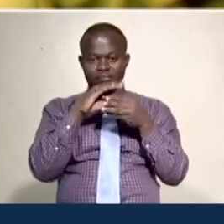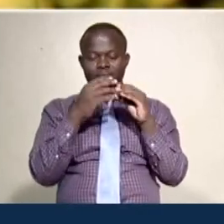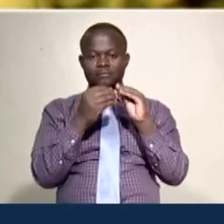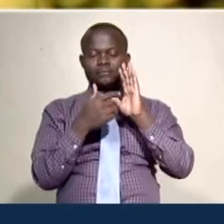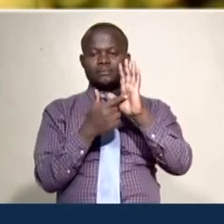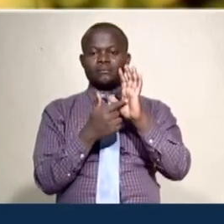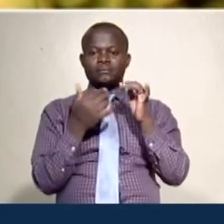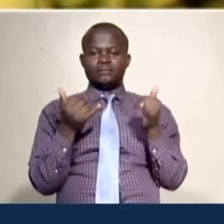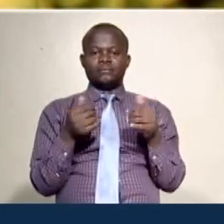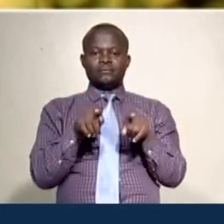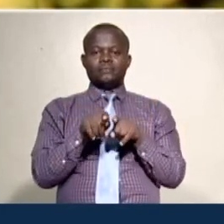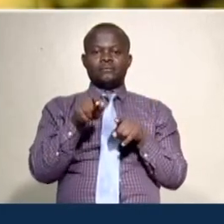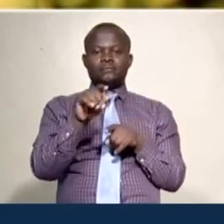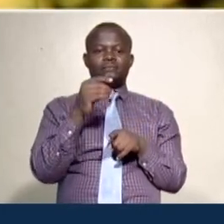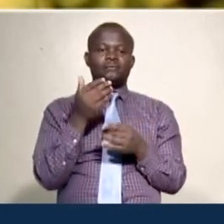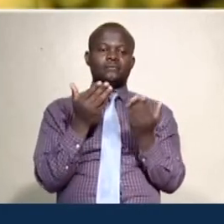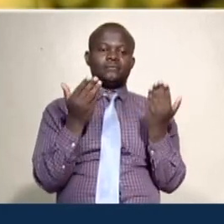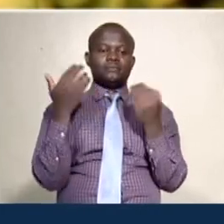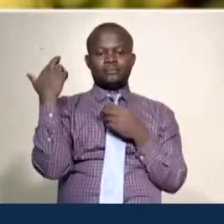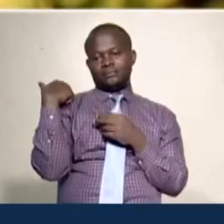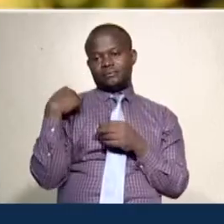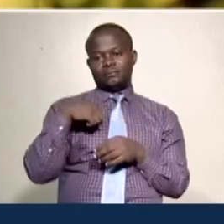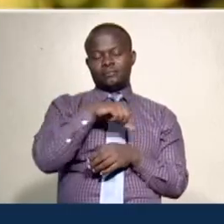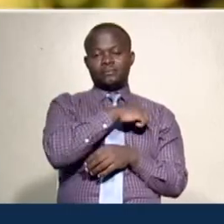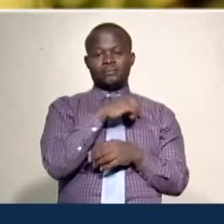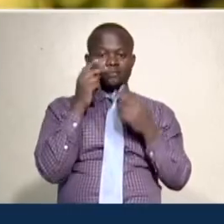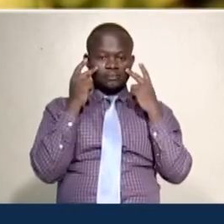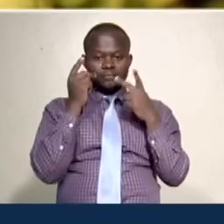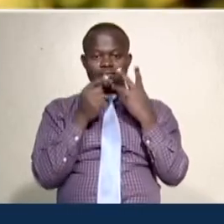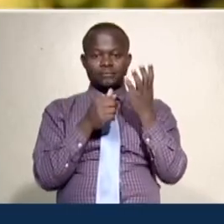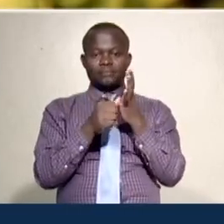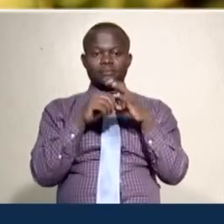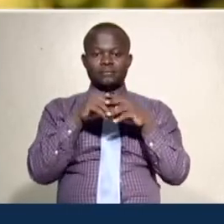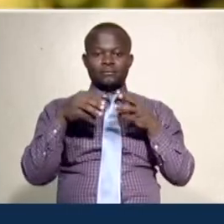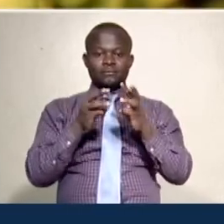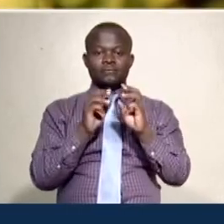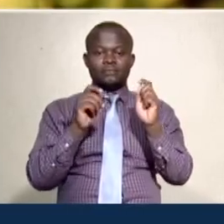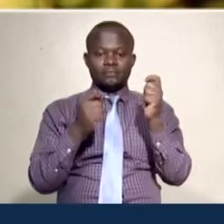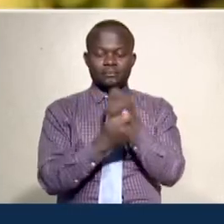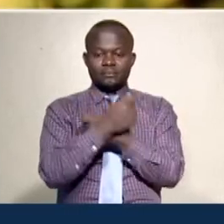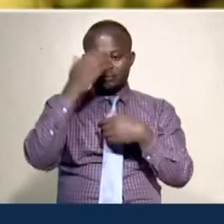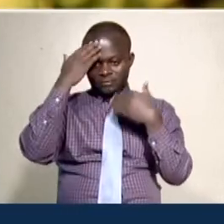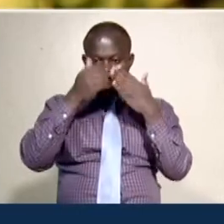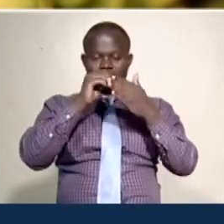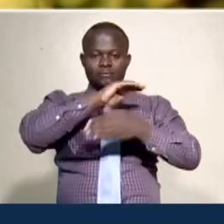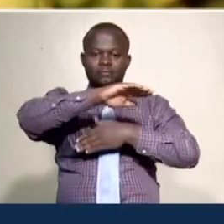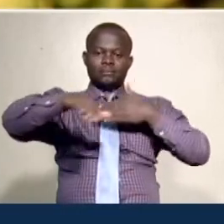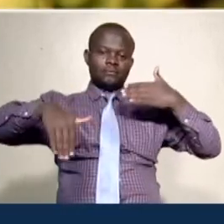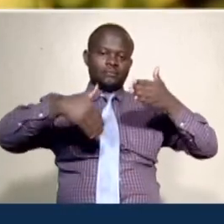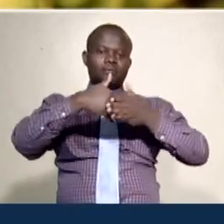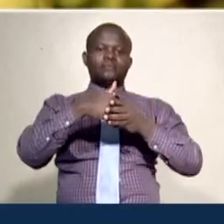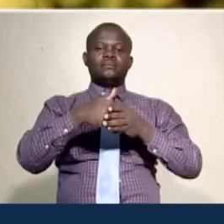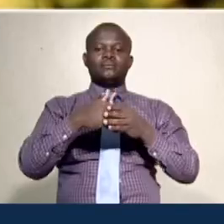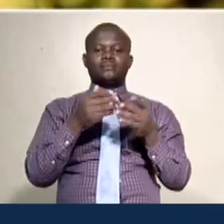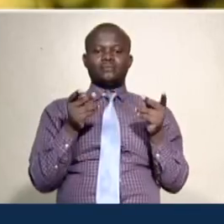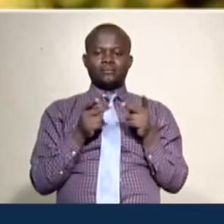yabigaragaje ubwo natwe naka ikigezweho no kureba ibyo byuho uburyo twabikosora kugira ngo byose mu nguni